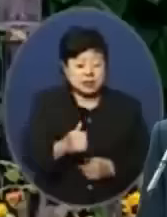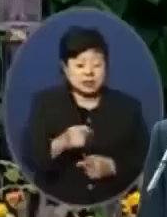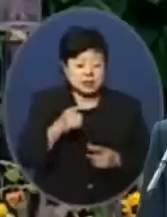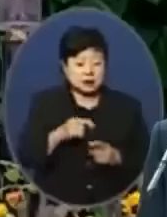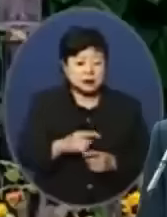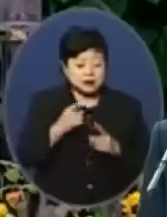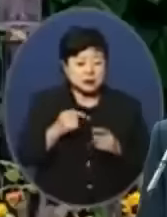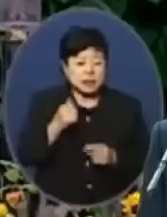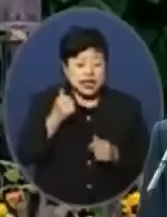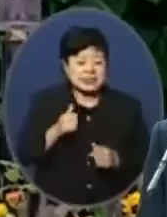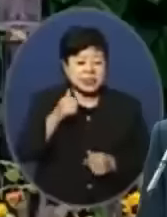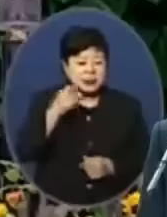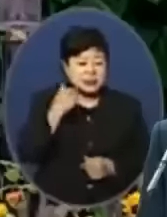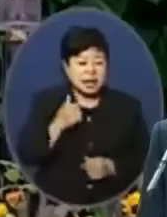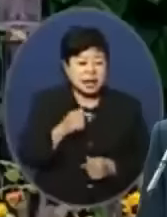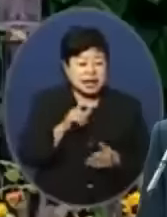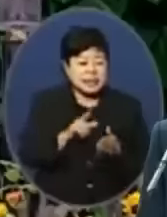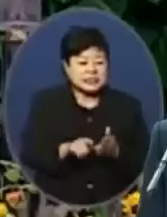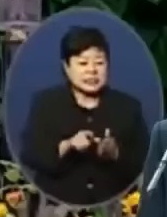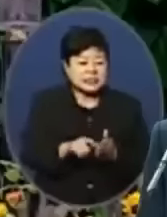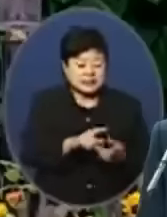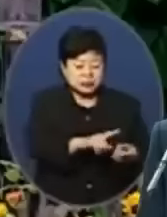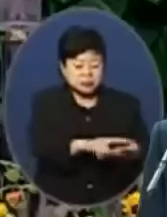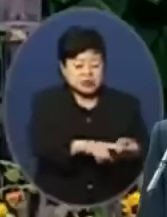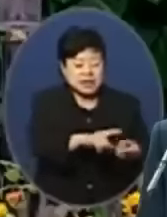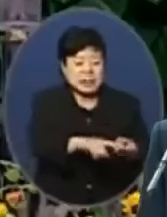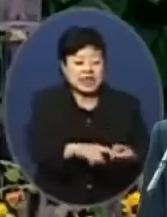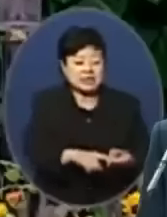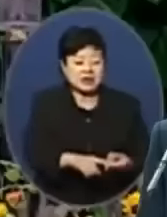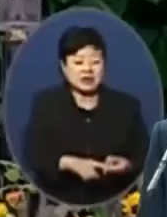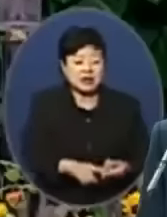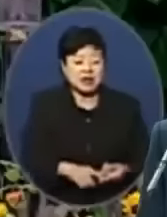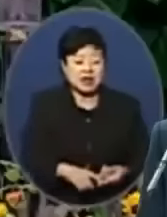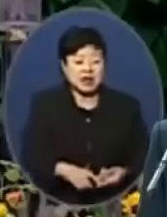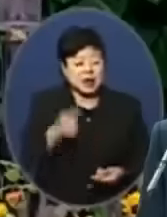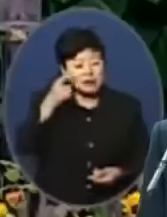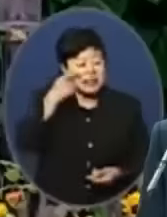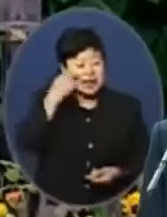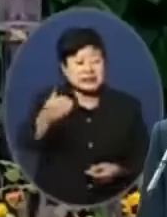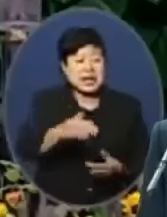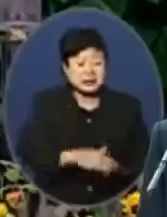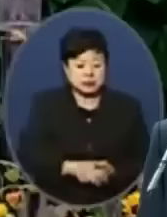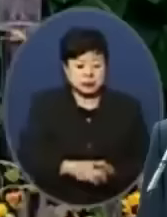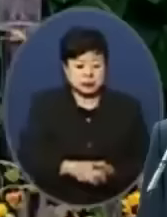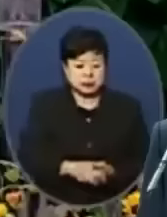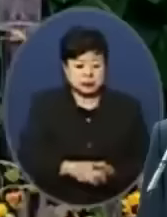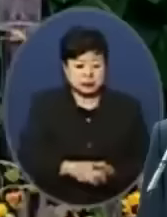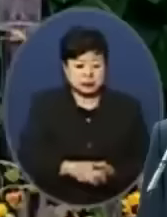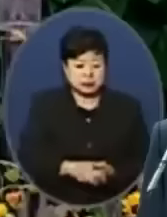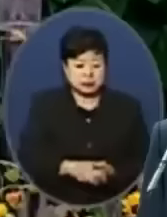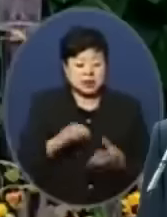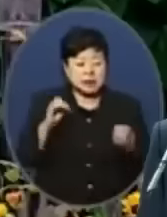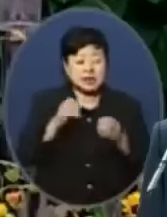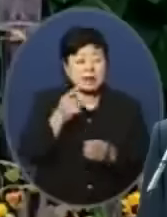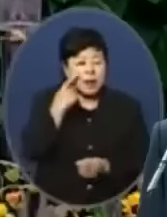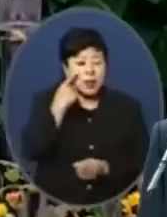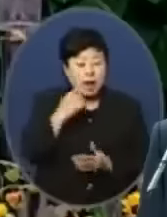조용기 학생회장 이 시간에 대해 이 사건에 대해서 어떻게 생각하냐